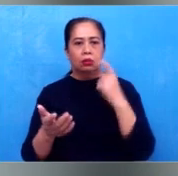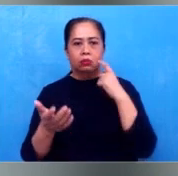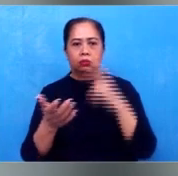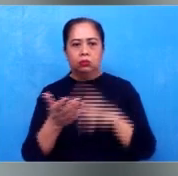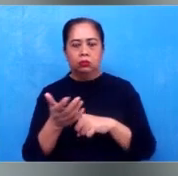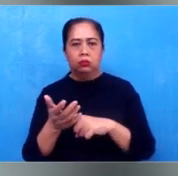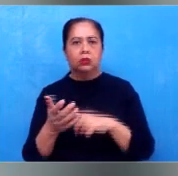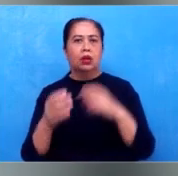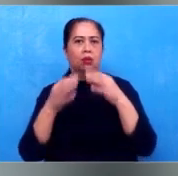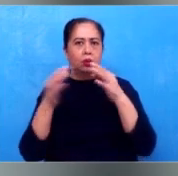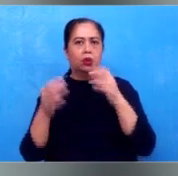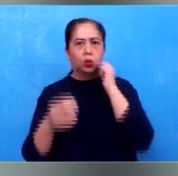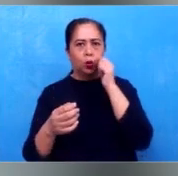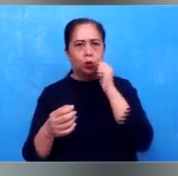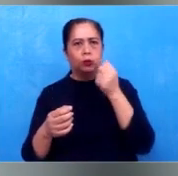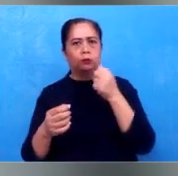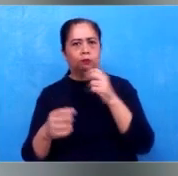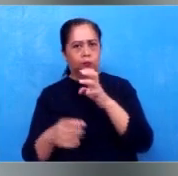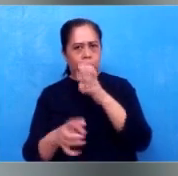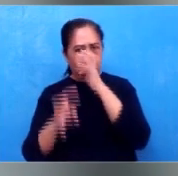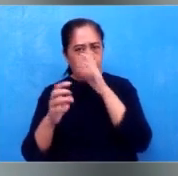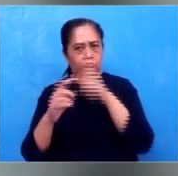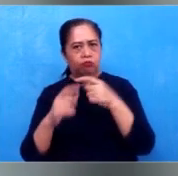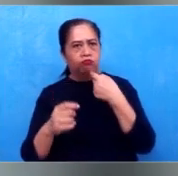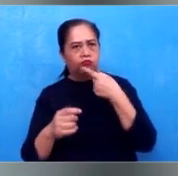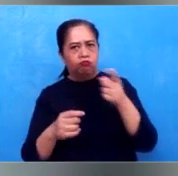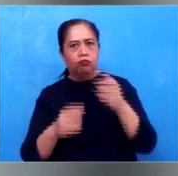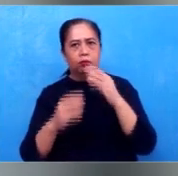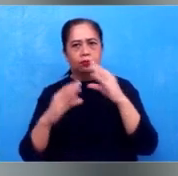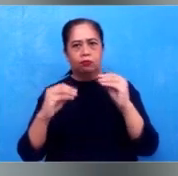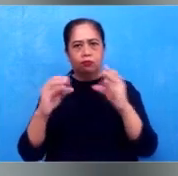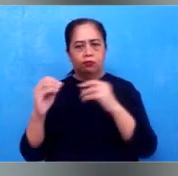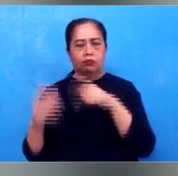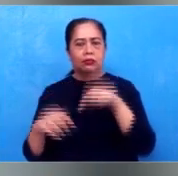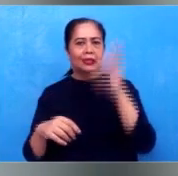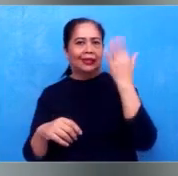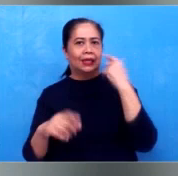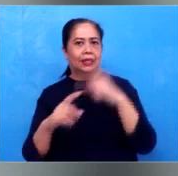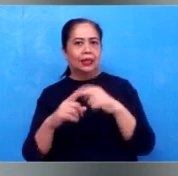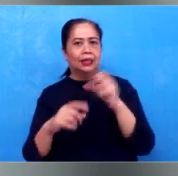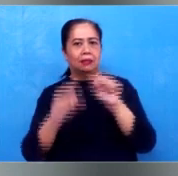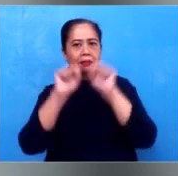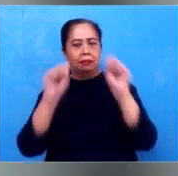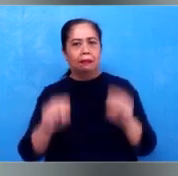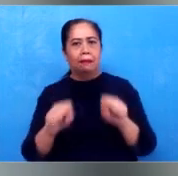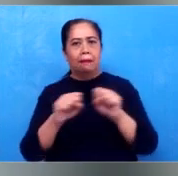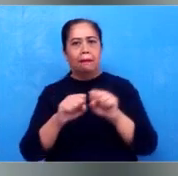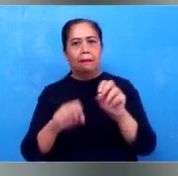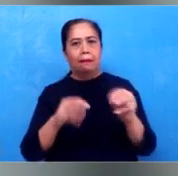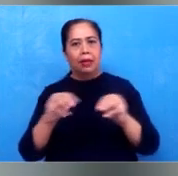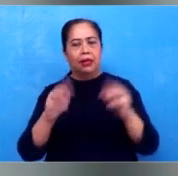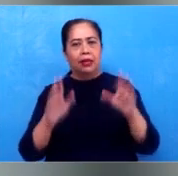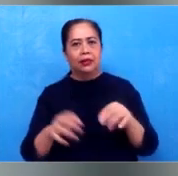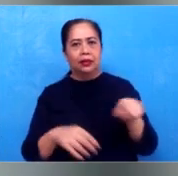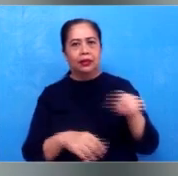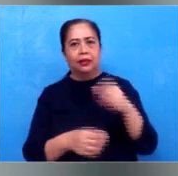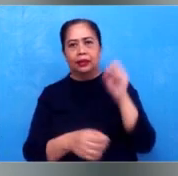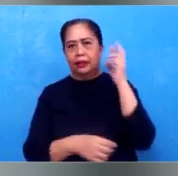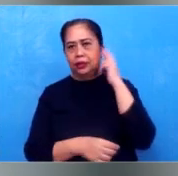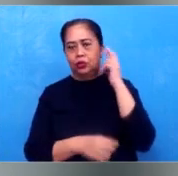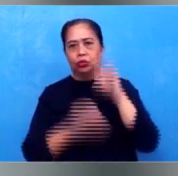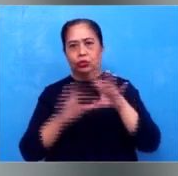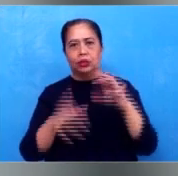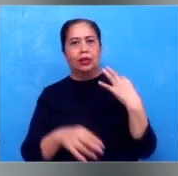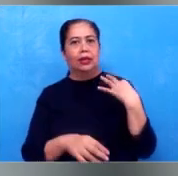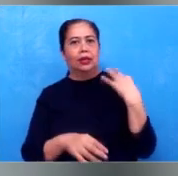Kilalang hard-hitting commentator sa radyo at social media si Angeles. Dati rin siyang station manager ng isang local radio station. Kumakandidato rin